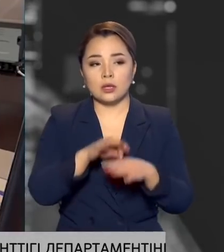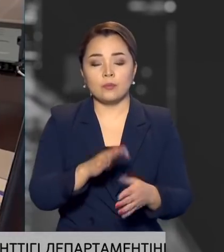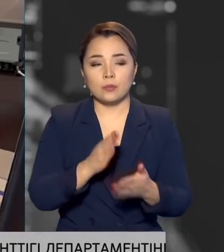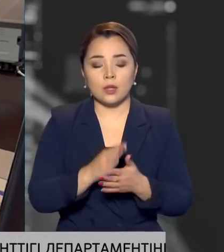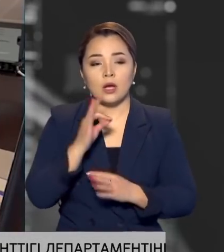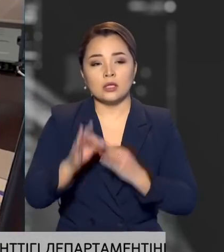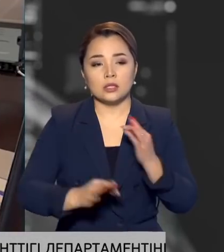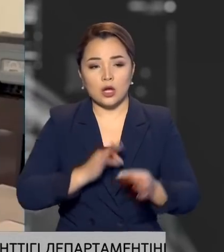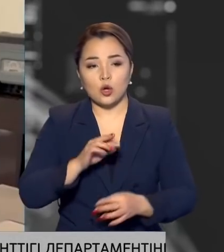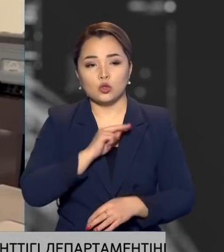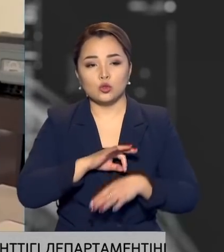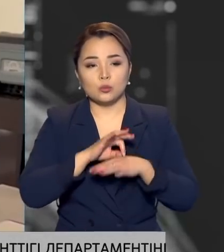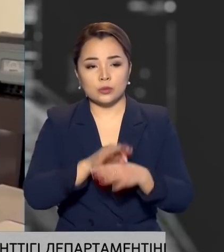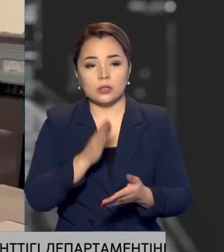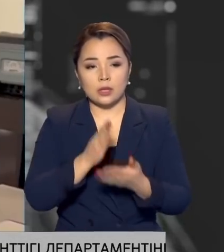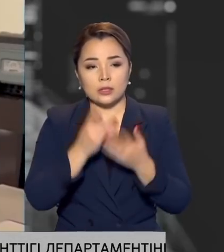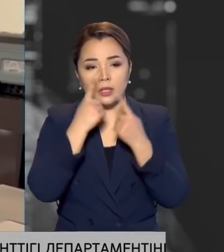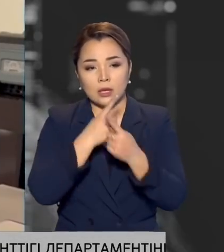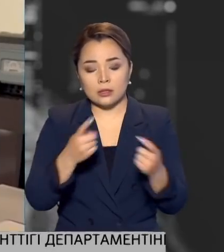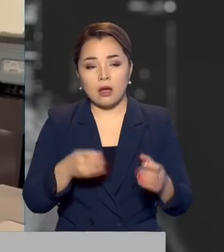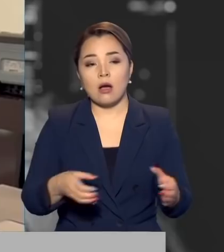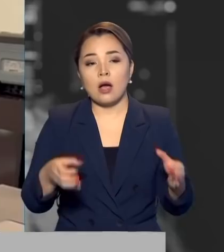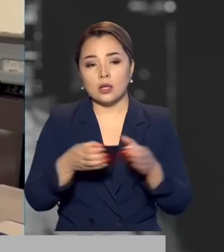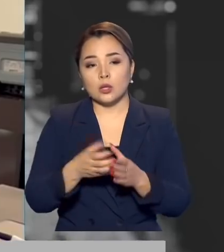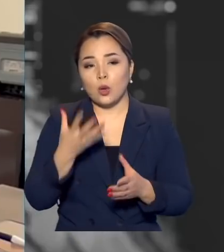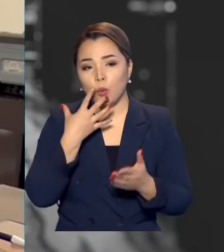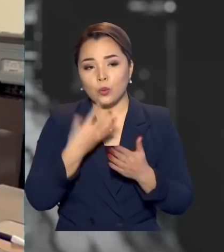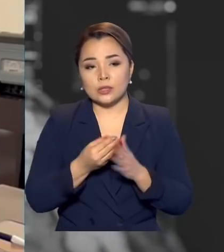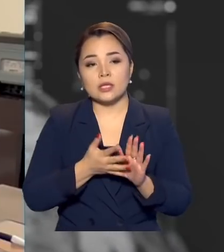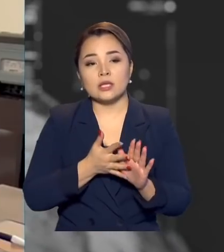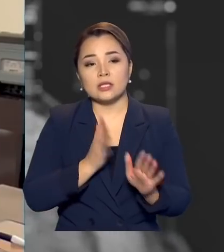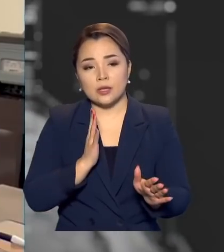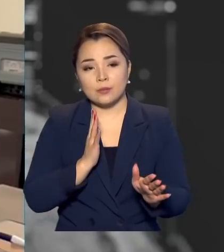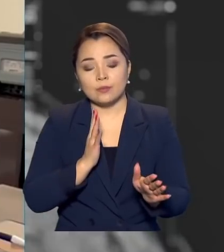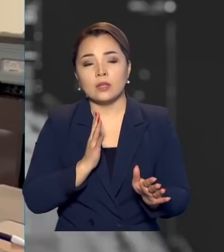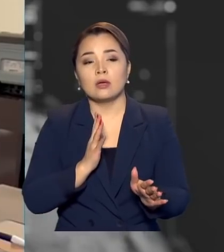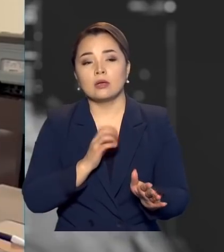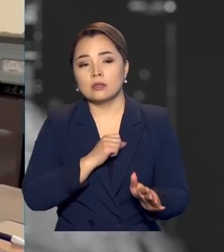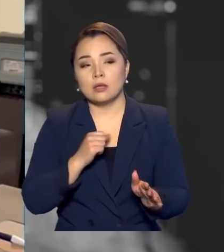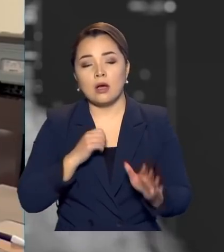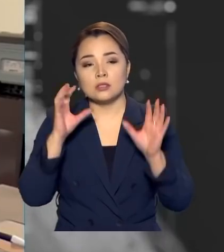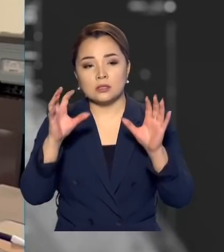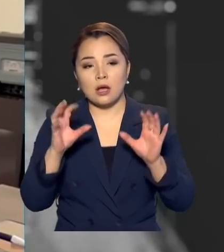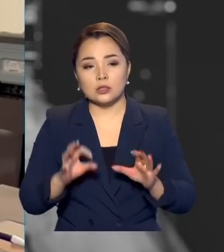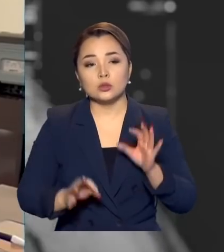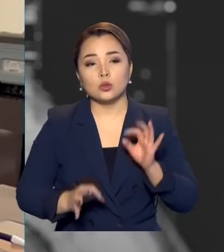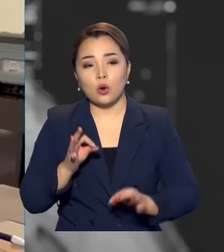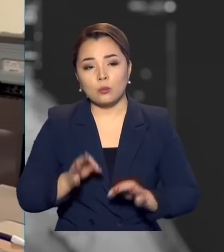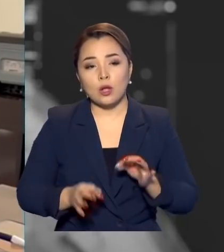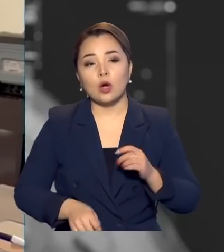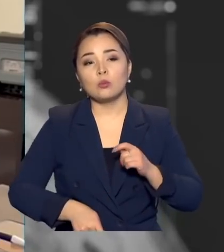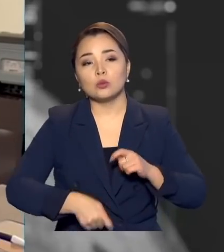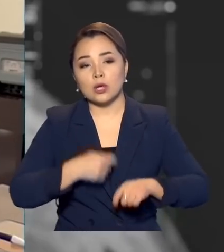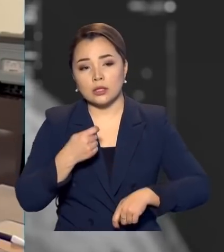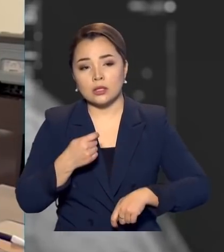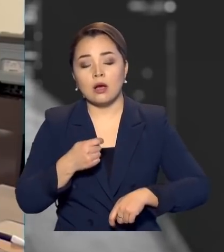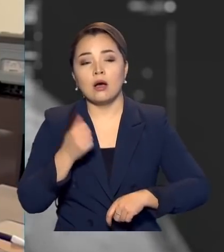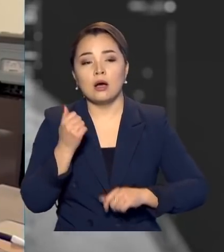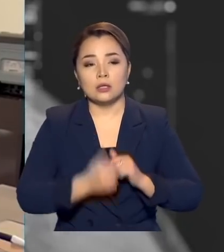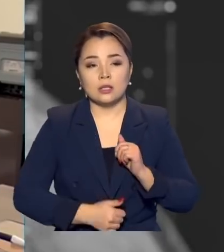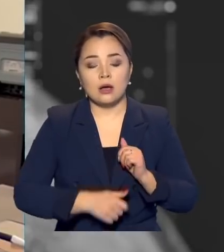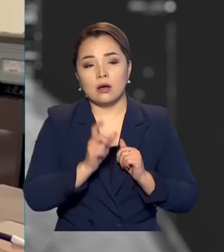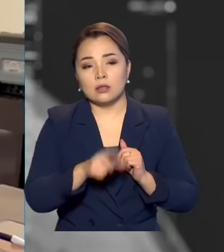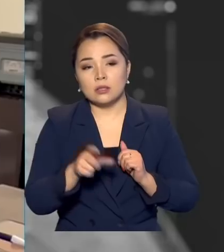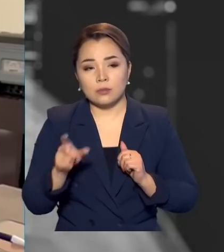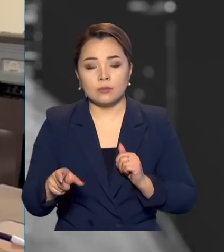жұмыс істейтінін хабарлаймыз. Агенттік өз кезегінде заңнама нормаларын бұзған нарық